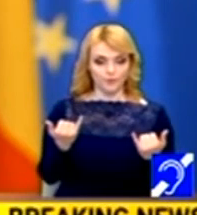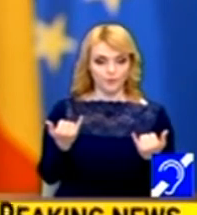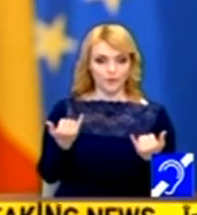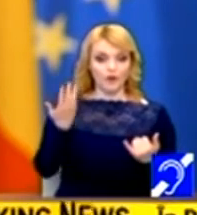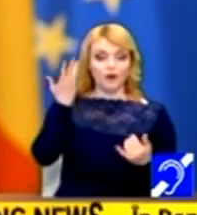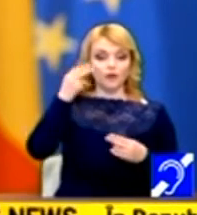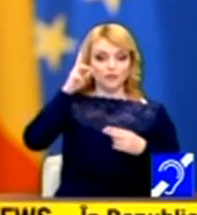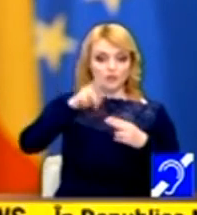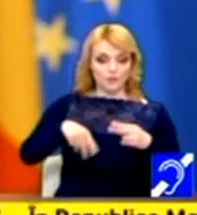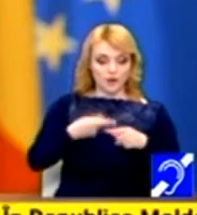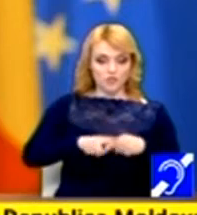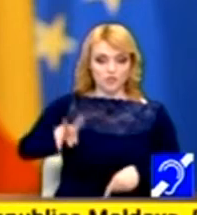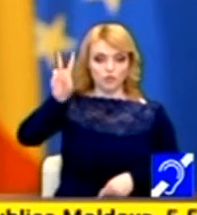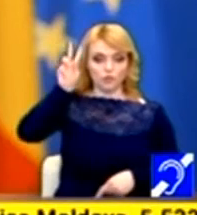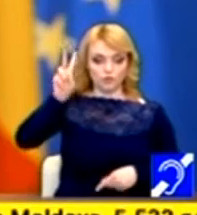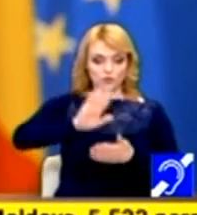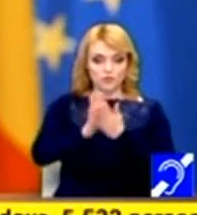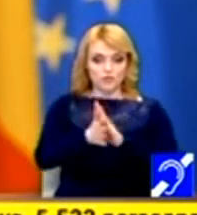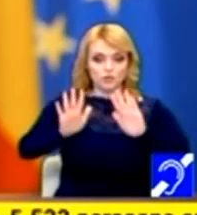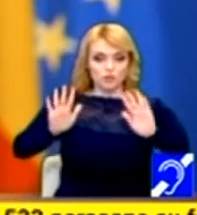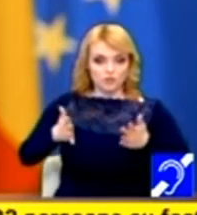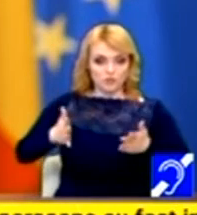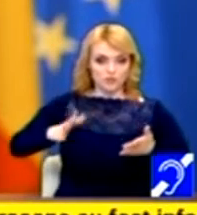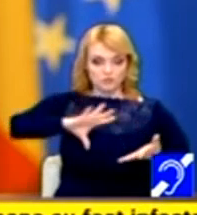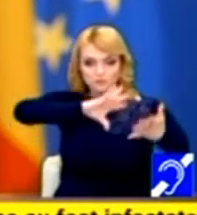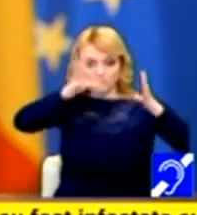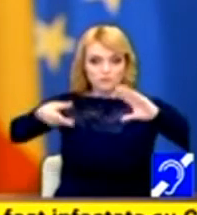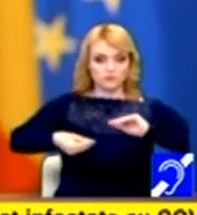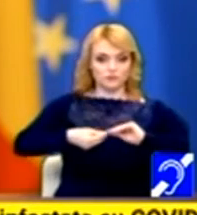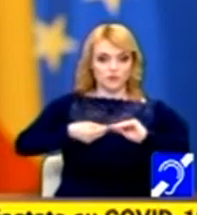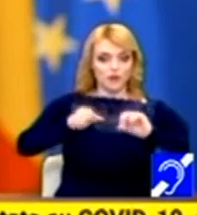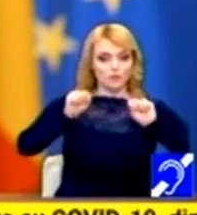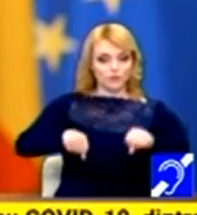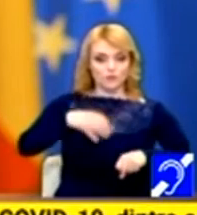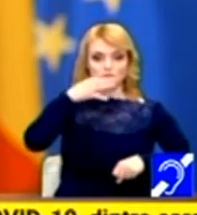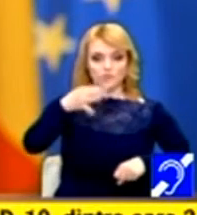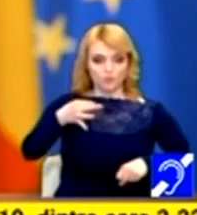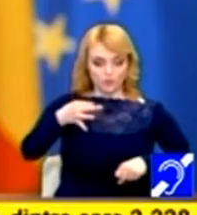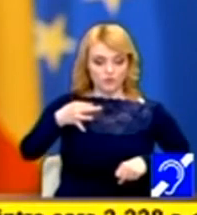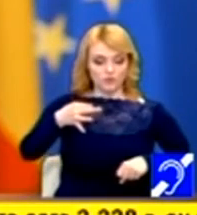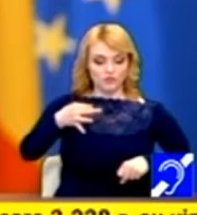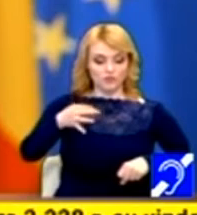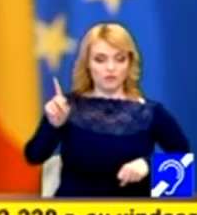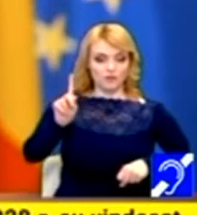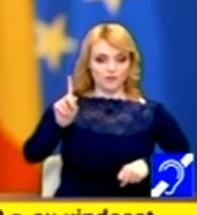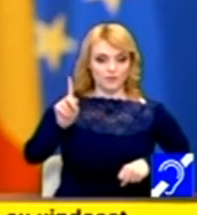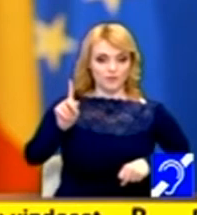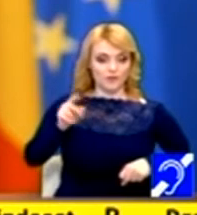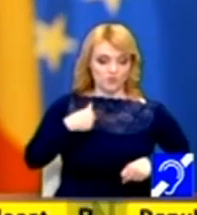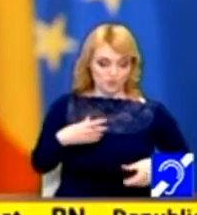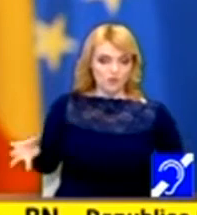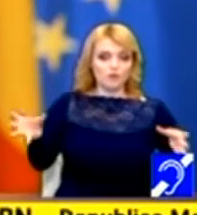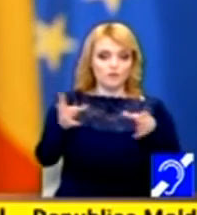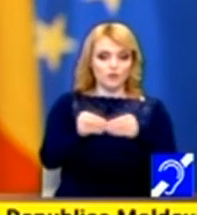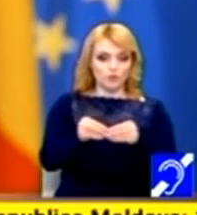când încheiem cele două luni de stare de urgență și tragem linie, putem spune cu toată certitudinea,